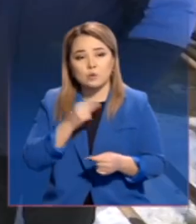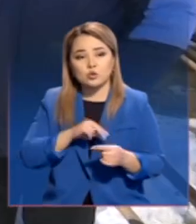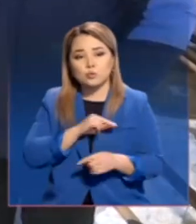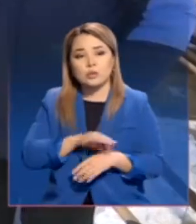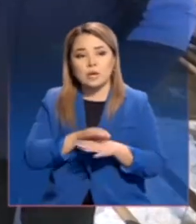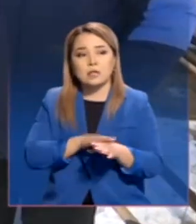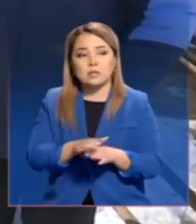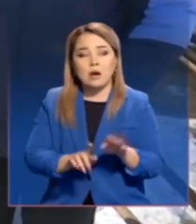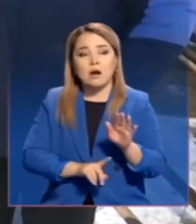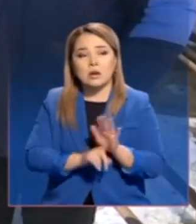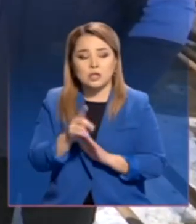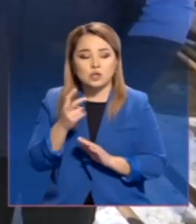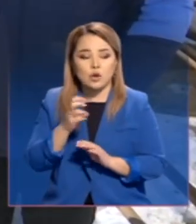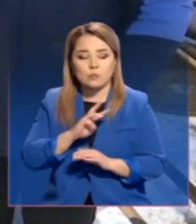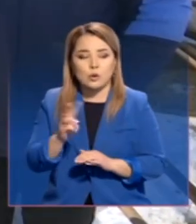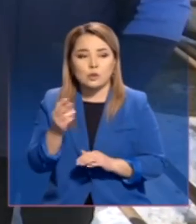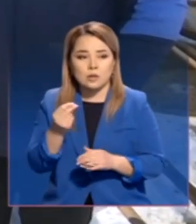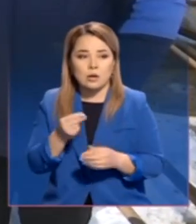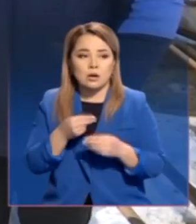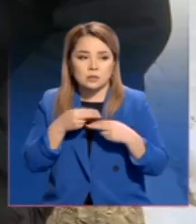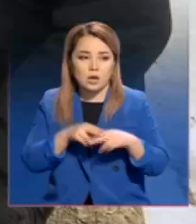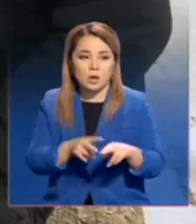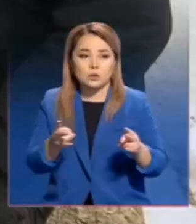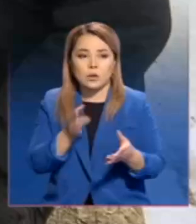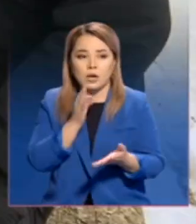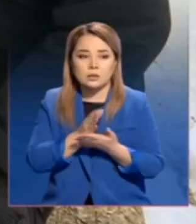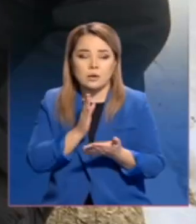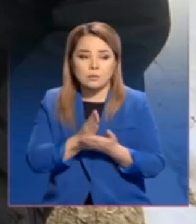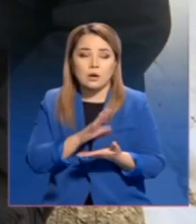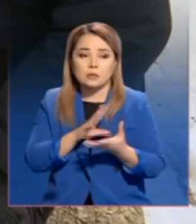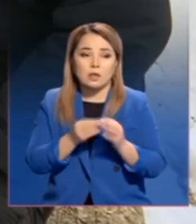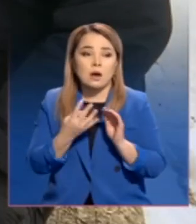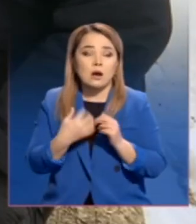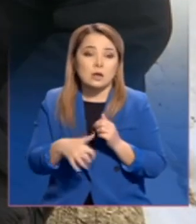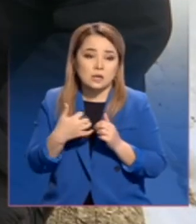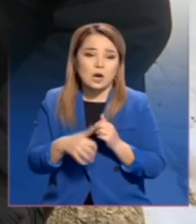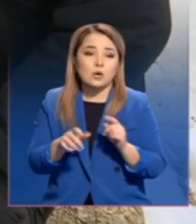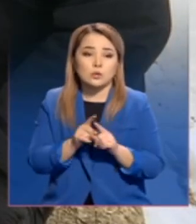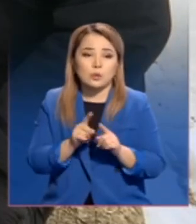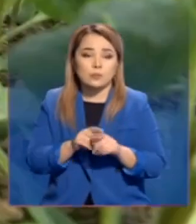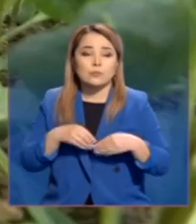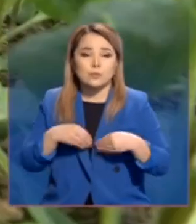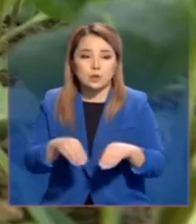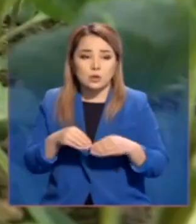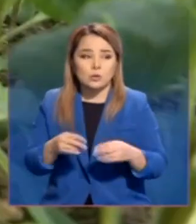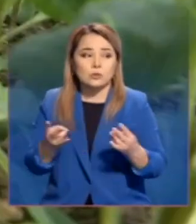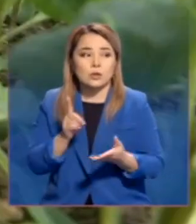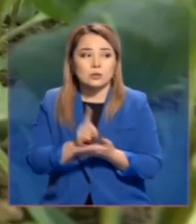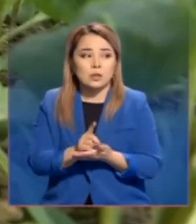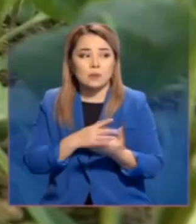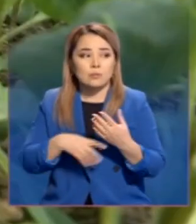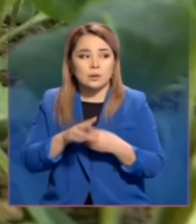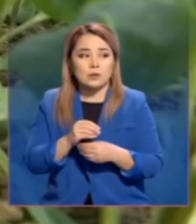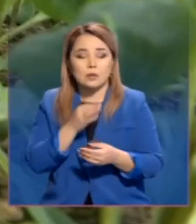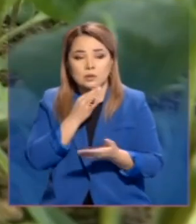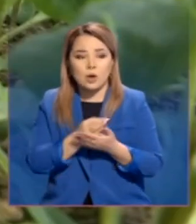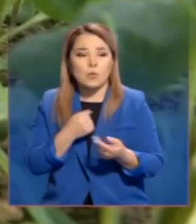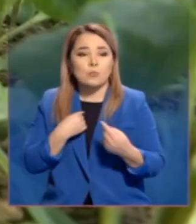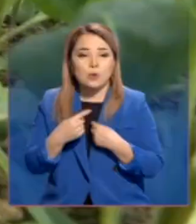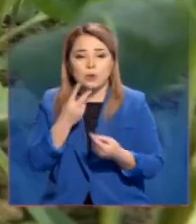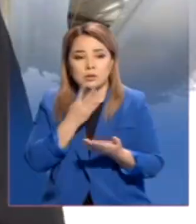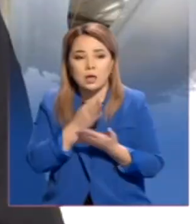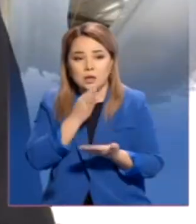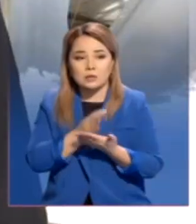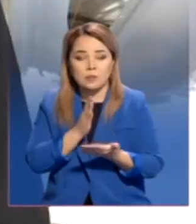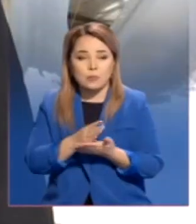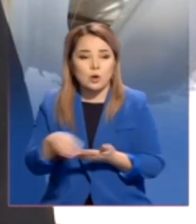қайта бастауға 200 миллион теңгедей қаражат керек дейді. Тіпті 40 қабаттың көшетін өсіруге қажетті тұқым алуда мұң болып тұрғанын